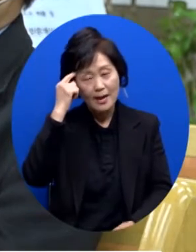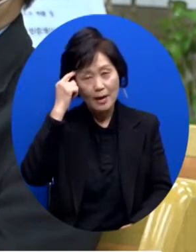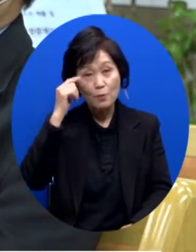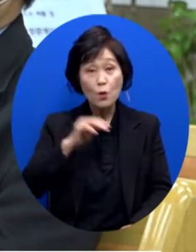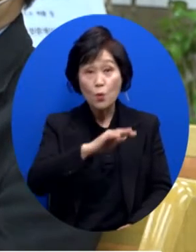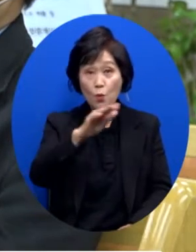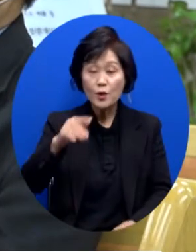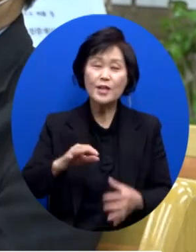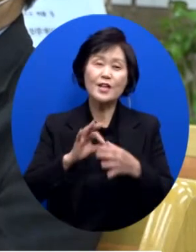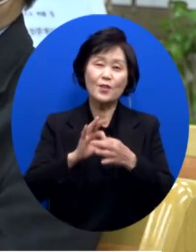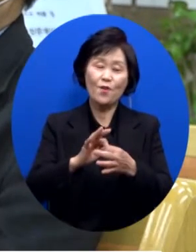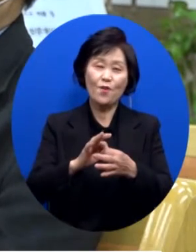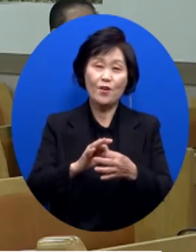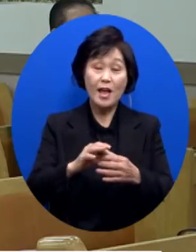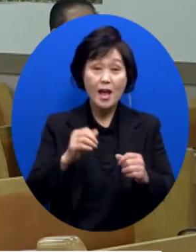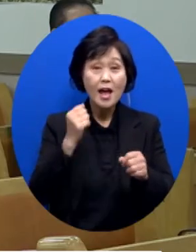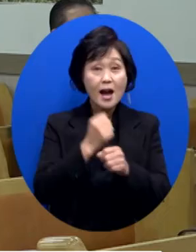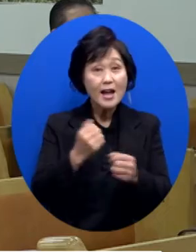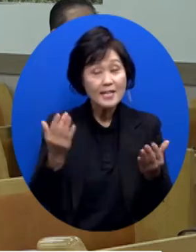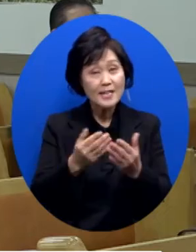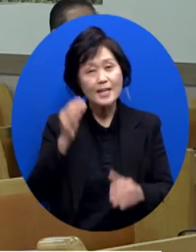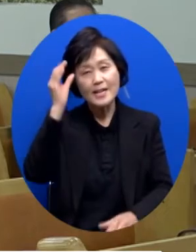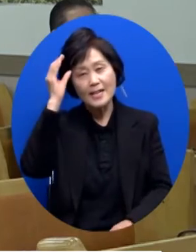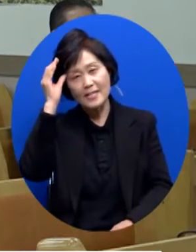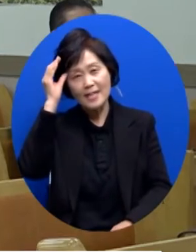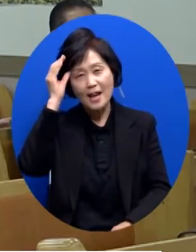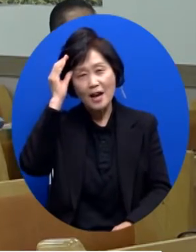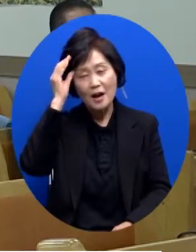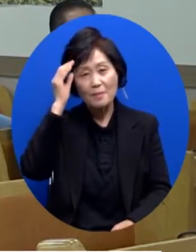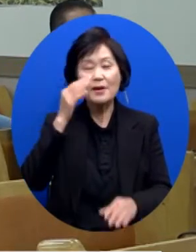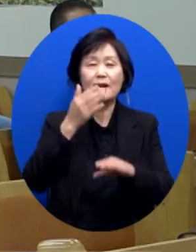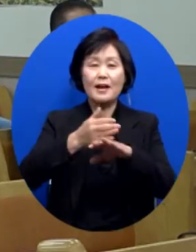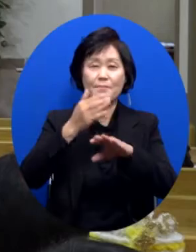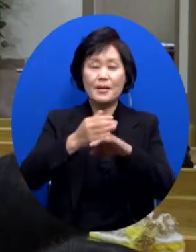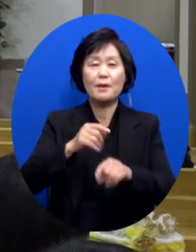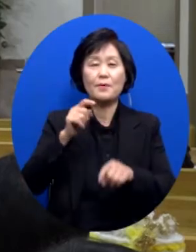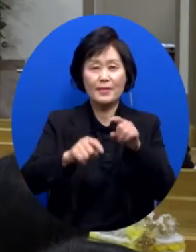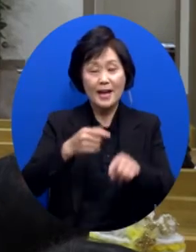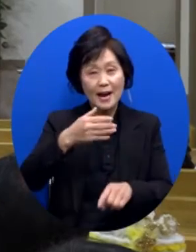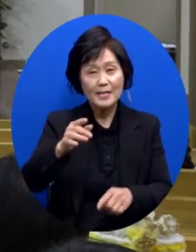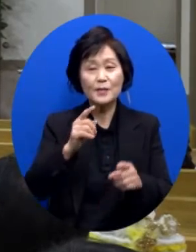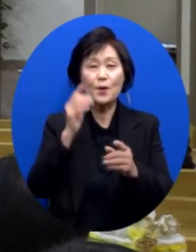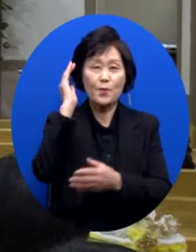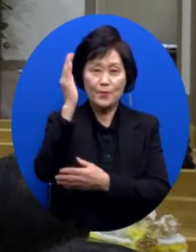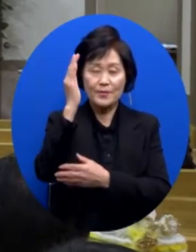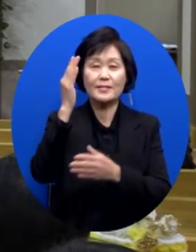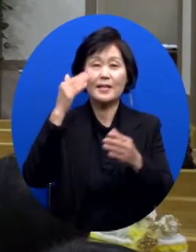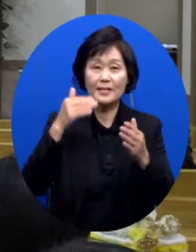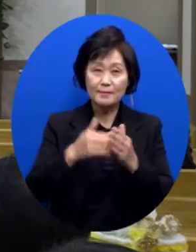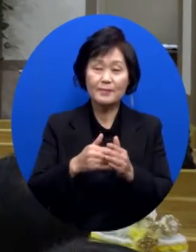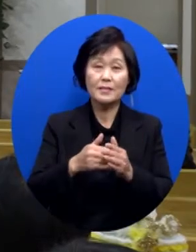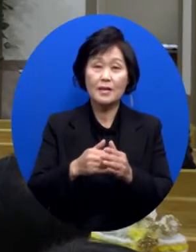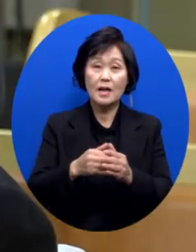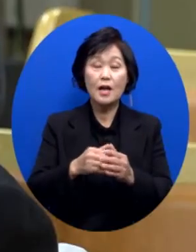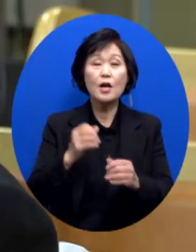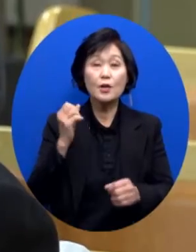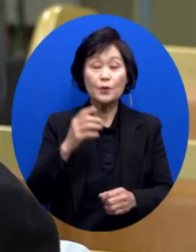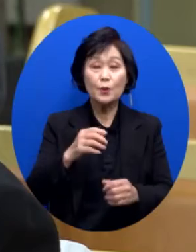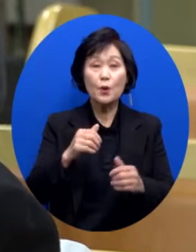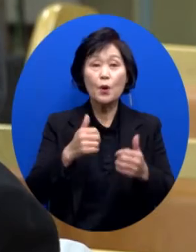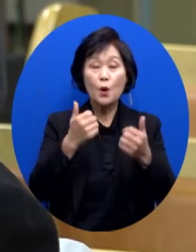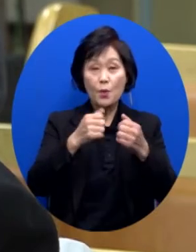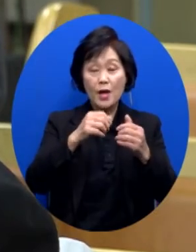일들을 기대하고 감사함으로 나아가자 고 말씀을 전했습니다 이어진 총회에서는 회칙에 따라 3종